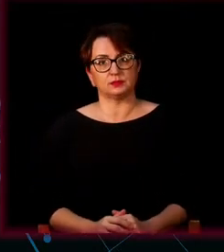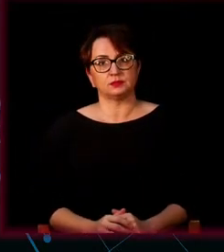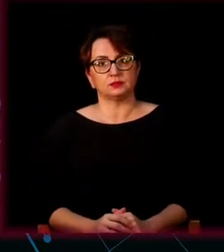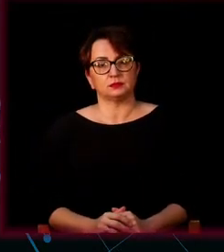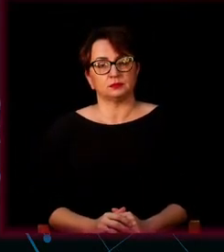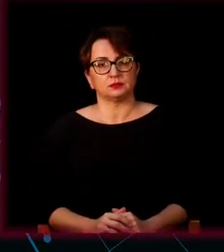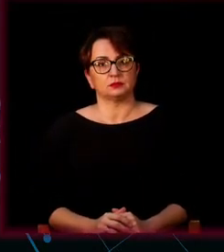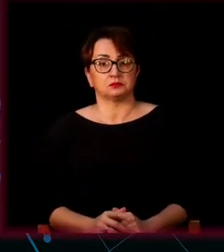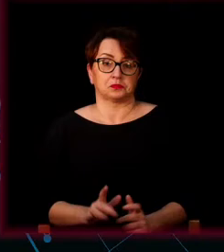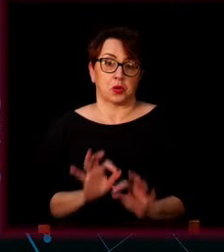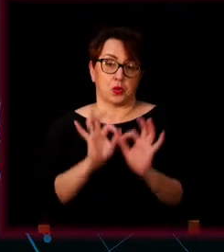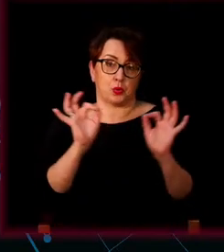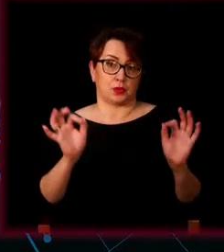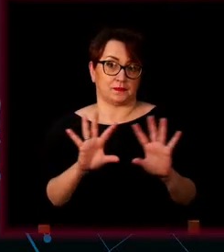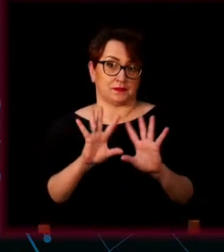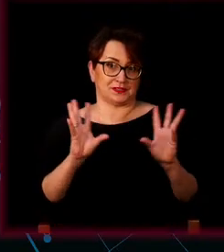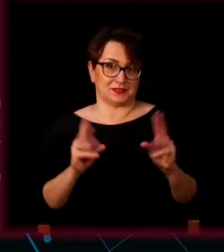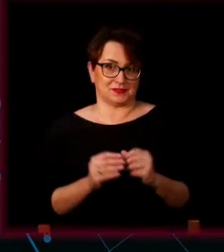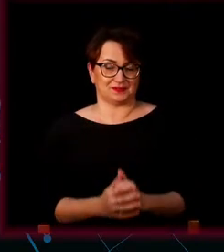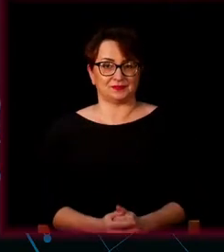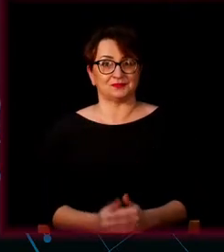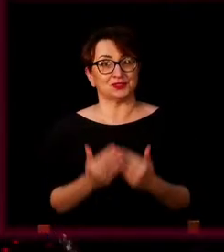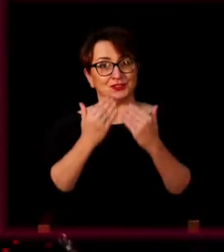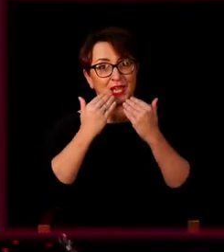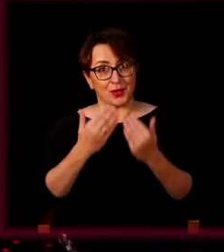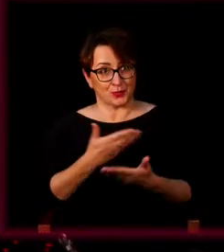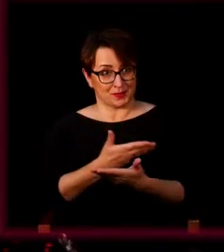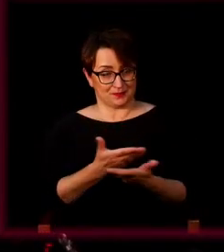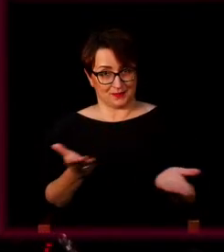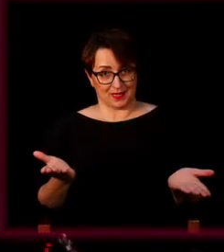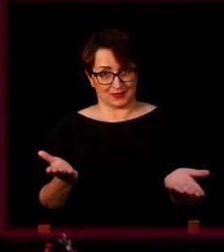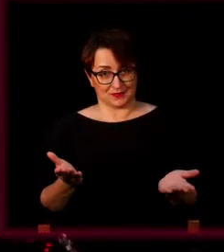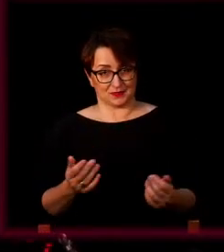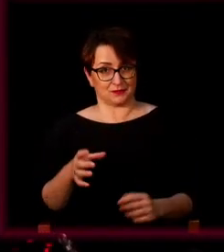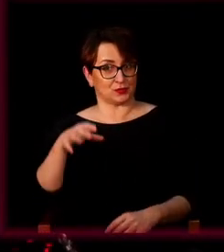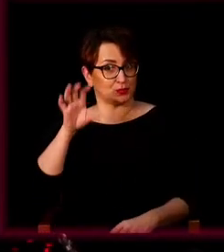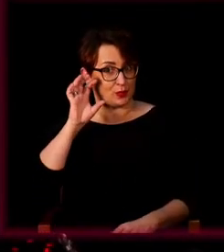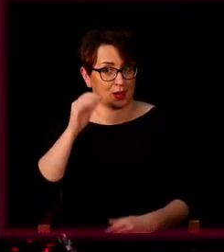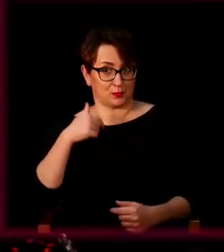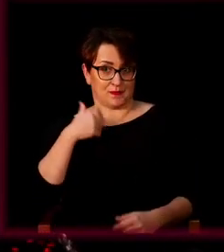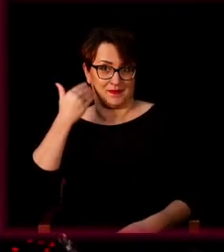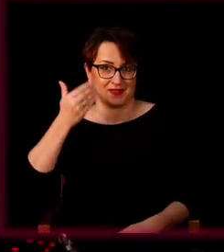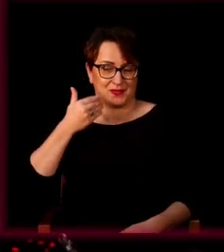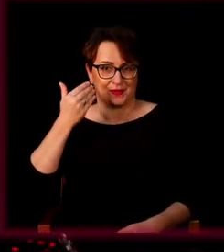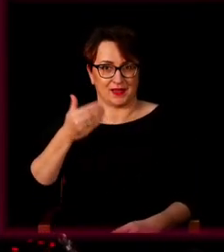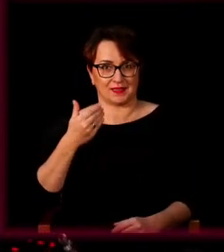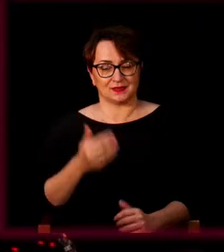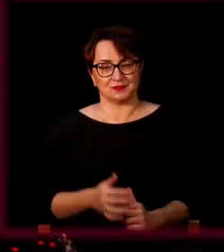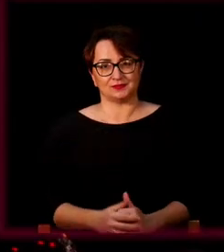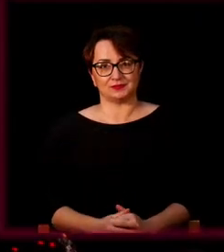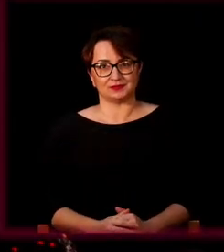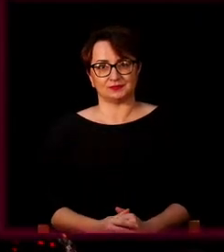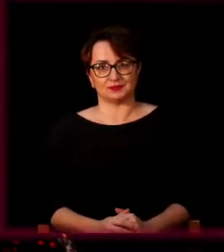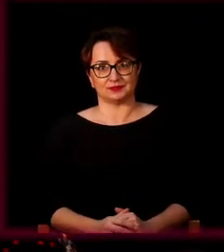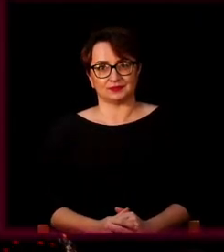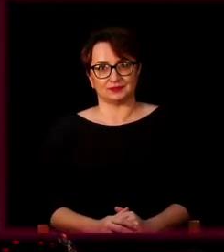I to z grubsza byłoby tyle. Także dziękuję Państwu bardzo za wysłuchanie mojego wykładu.